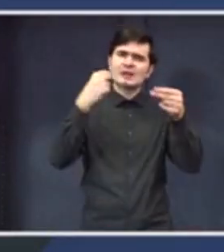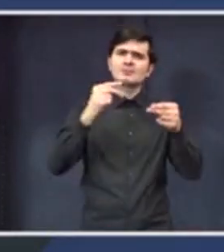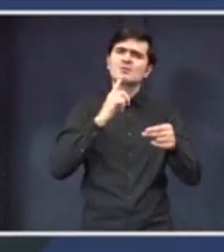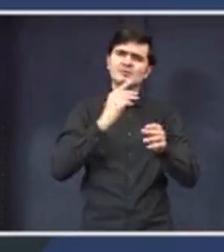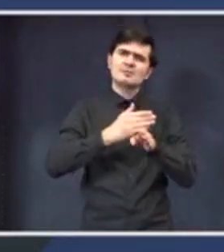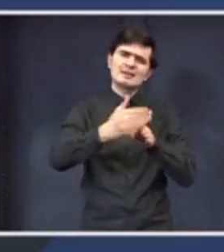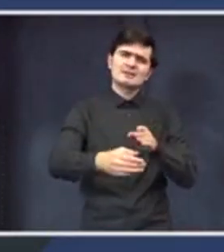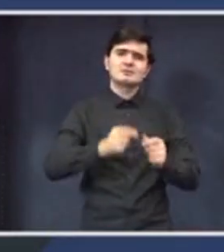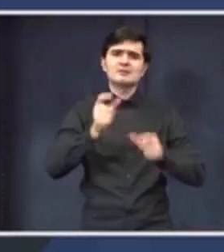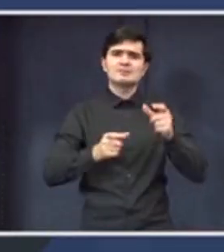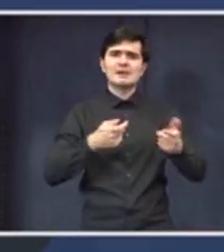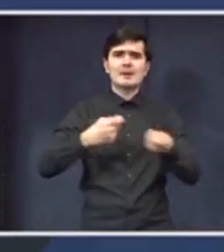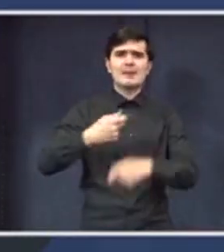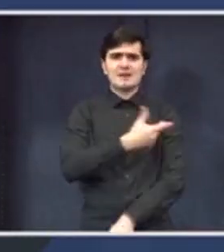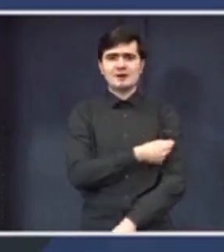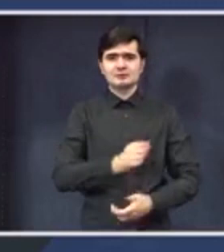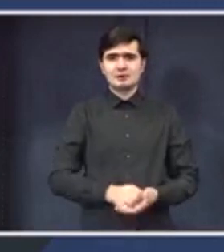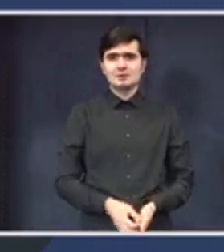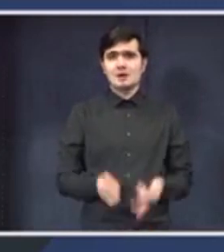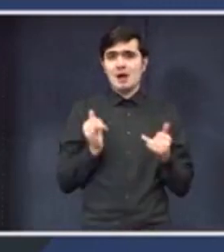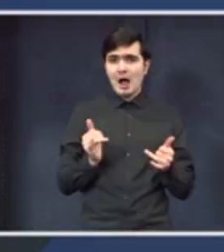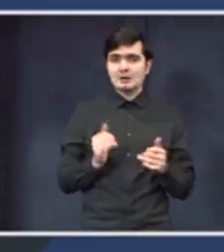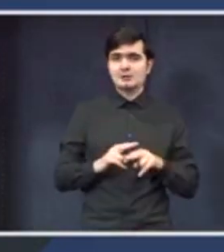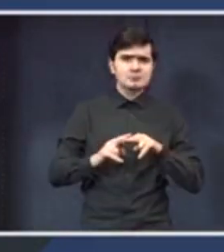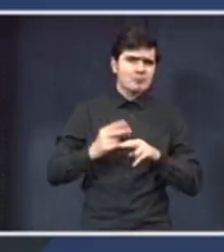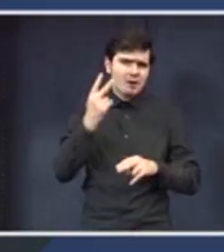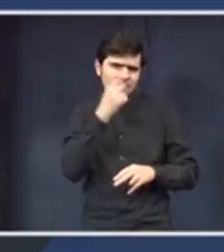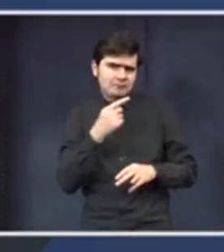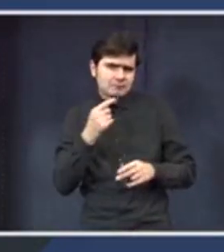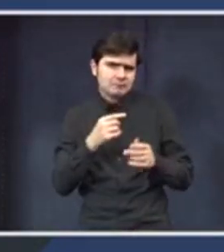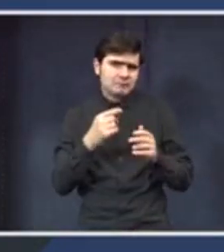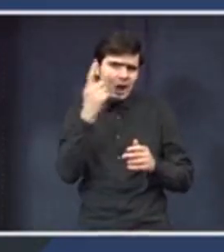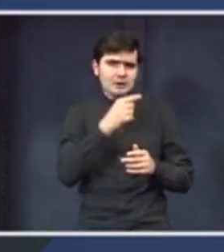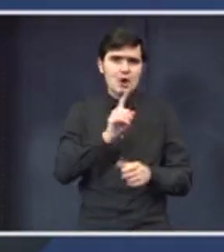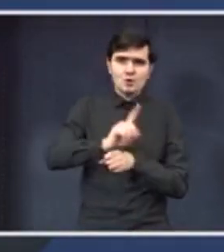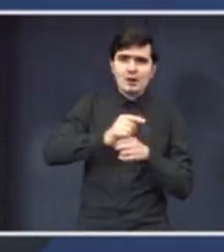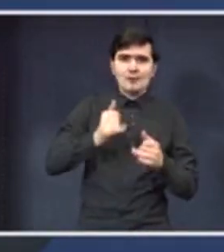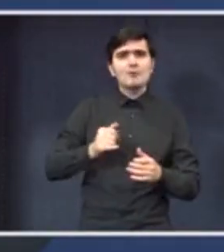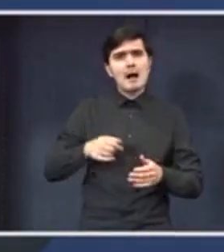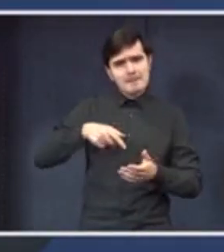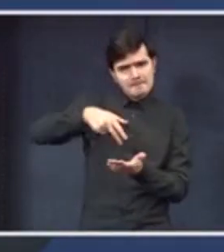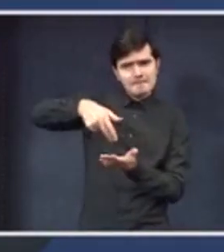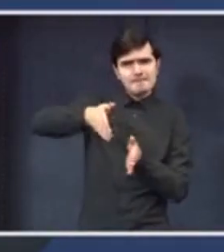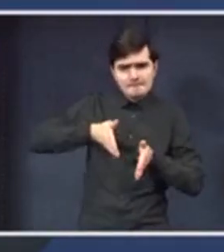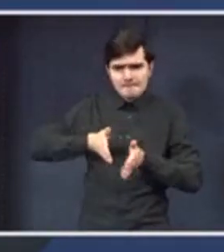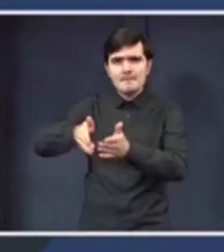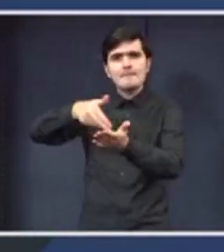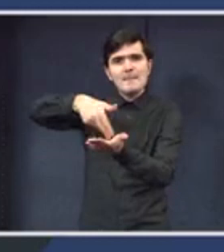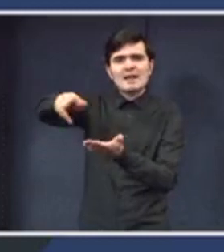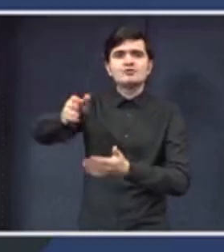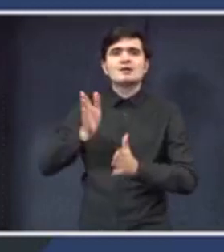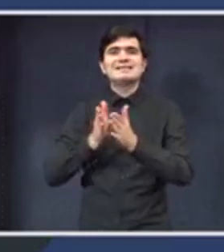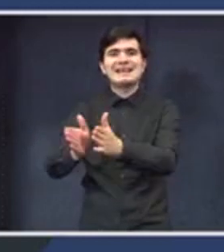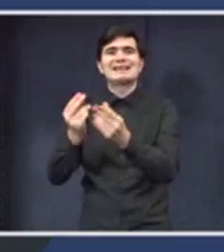despre campania de vaccinare. Astăzi, așa cum arată lucrurile acum, ele merg în direcția corectă. Chiar astăzi am vorbit